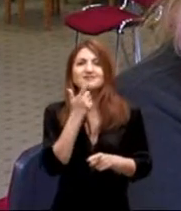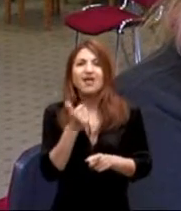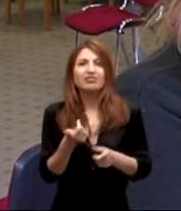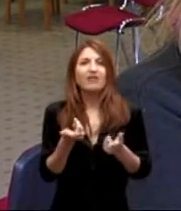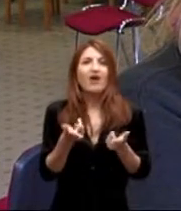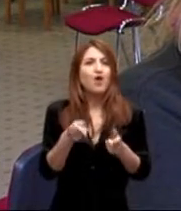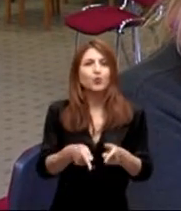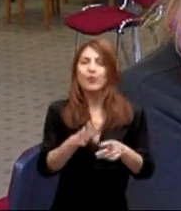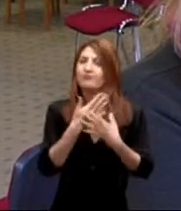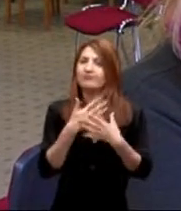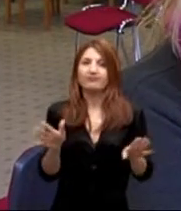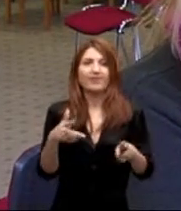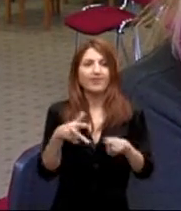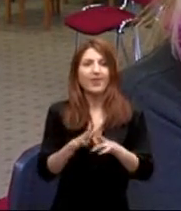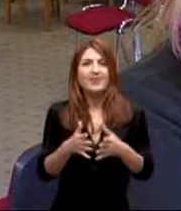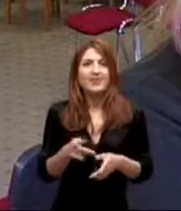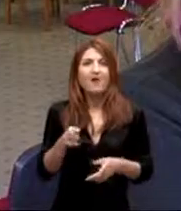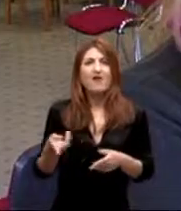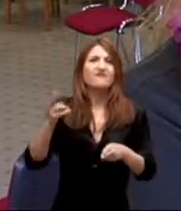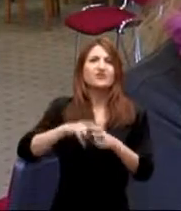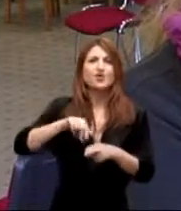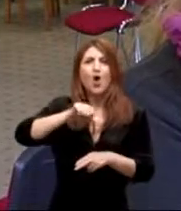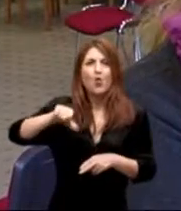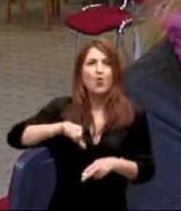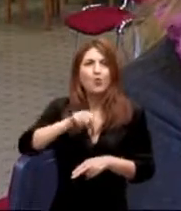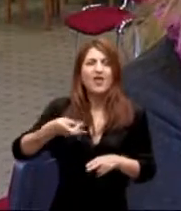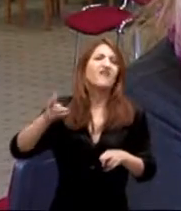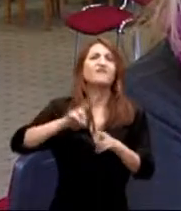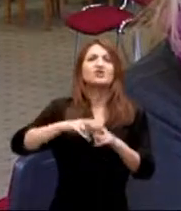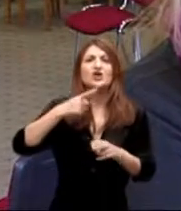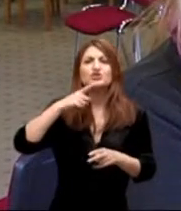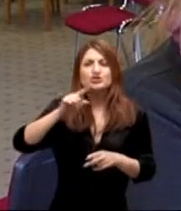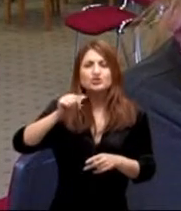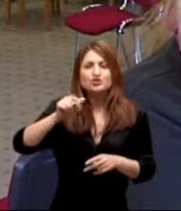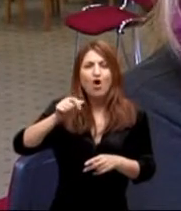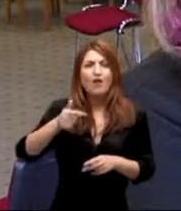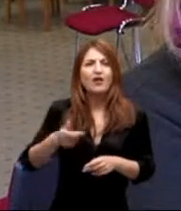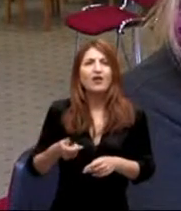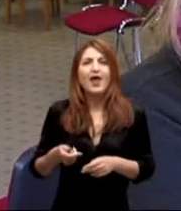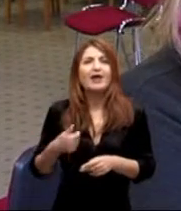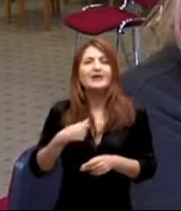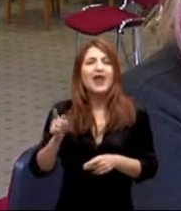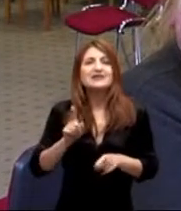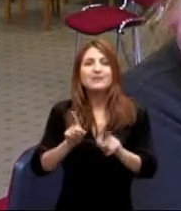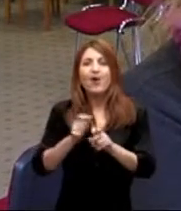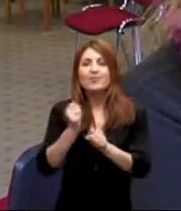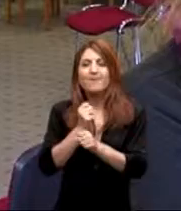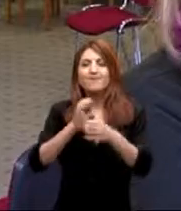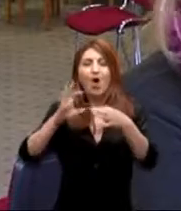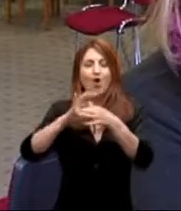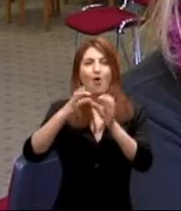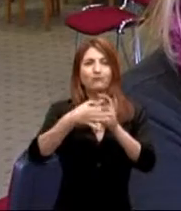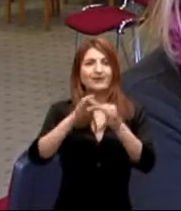I recimo možda više ulja, više soli, više, ne znam, nisam možda kombinirala hranu, što ovdje